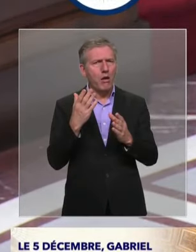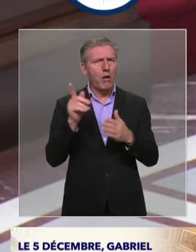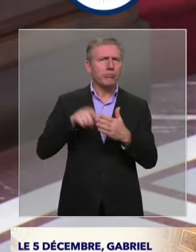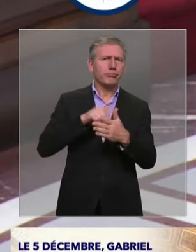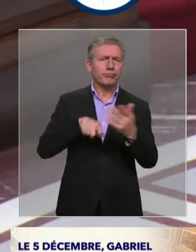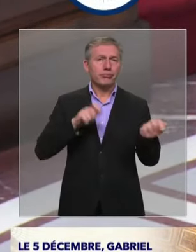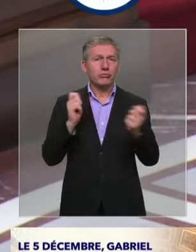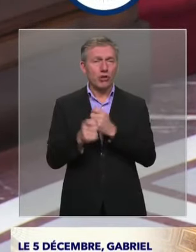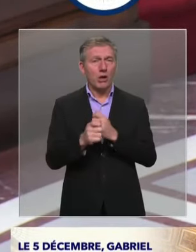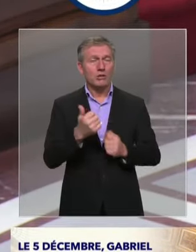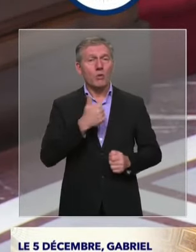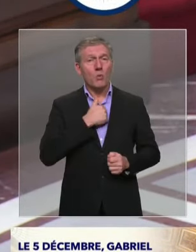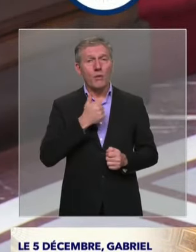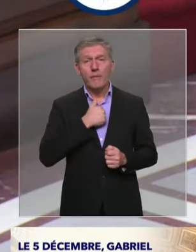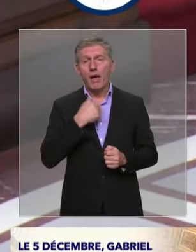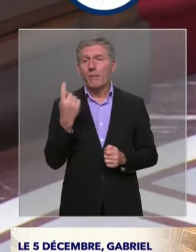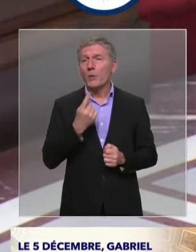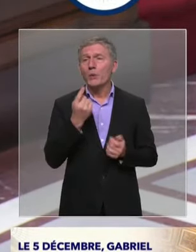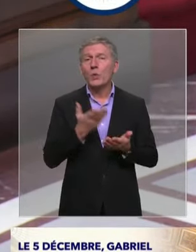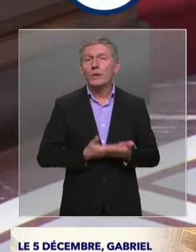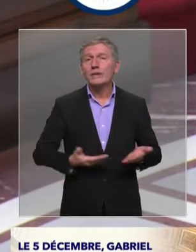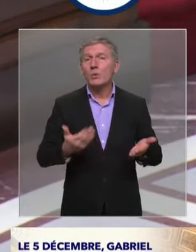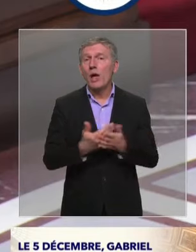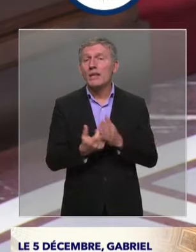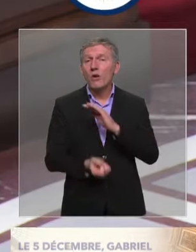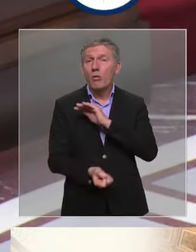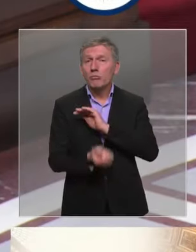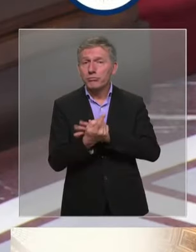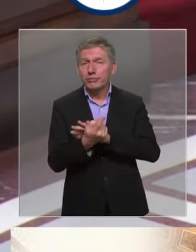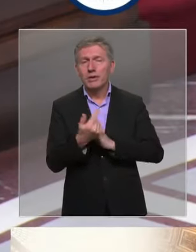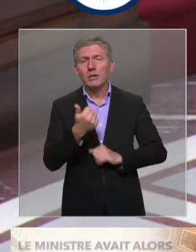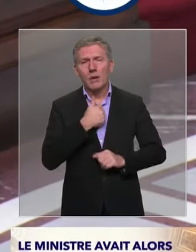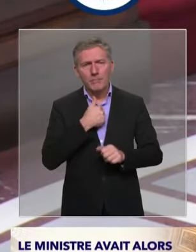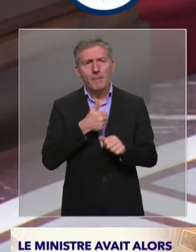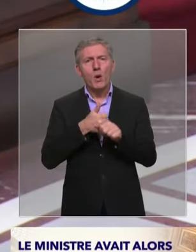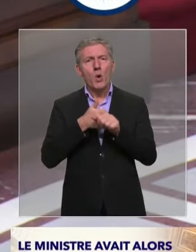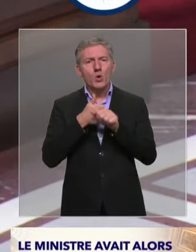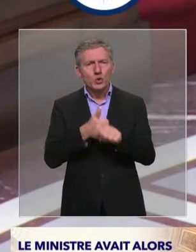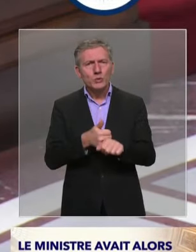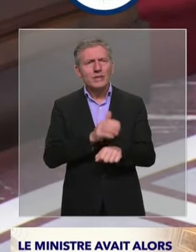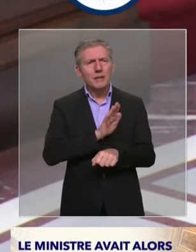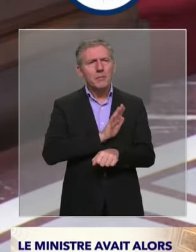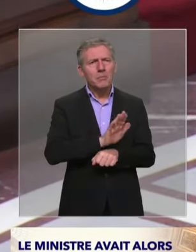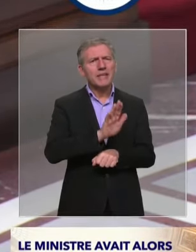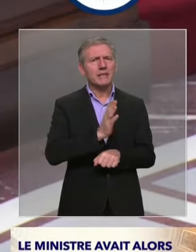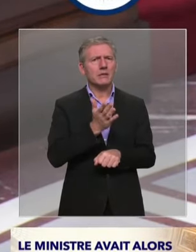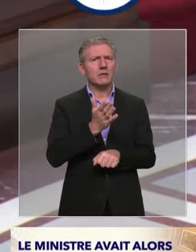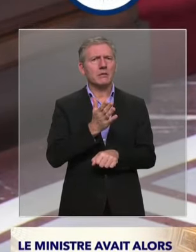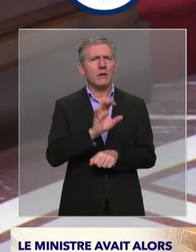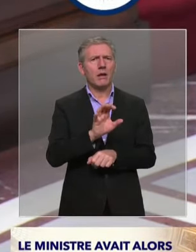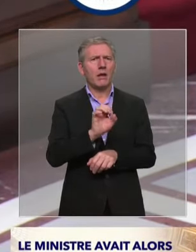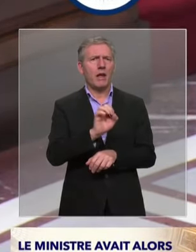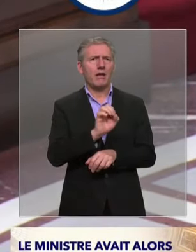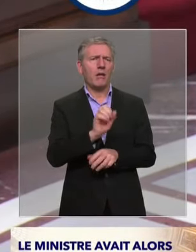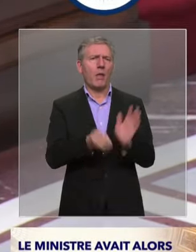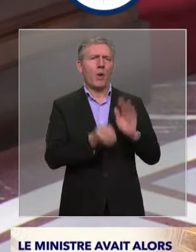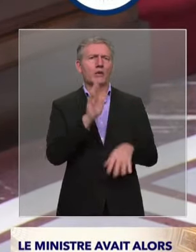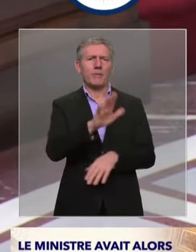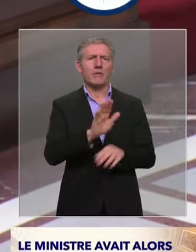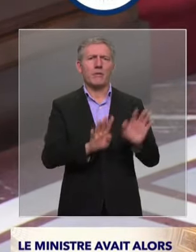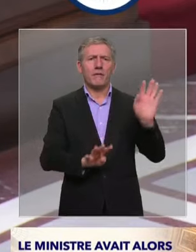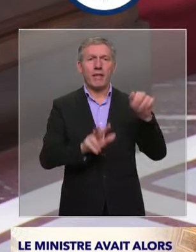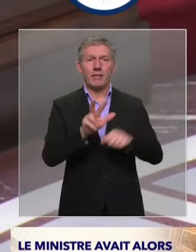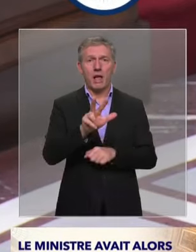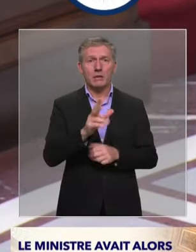comme je le fais dans toutes les situations singulières, tenir compte de la spécificité de l'éducation en Seine-Saint-Denis.